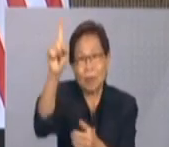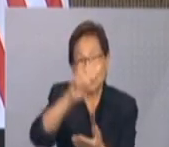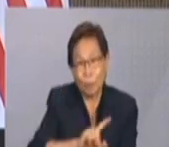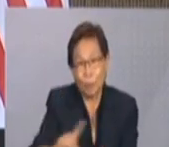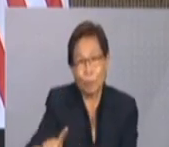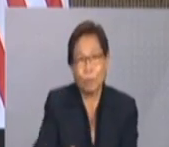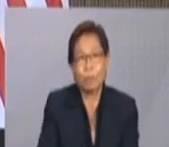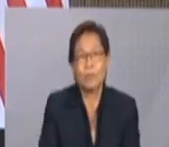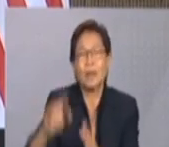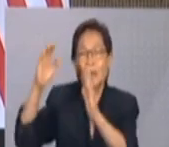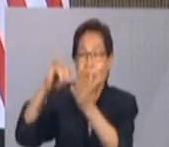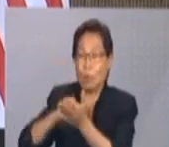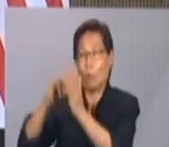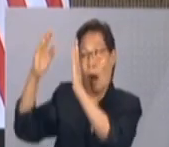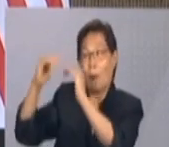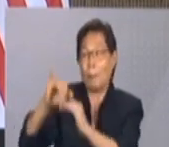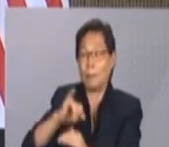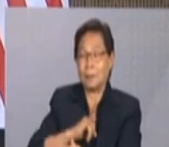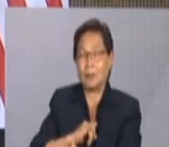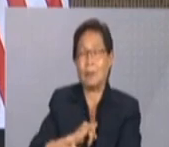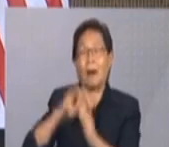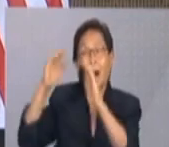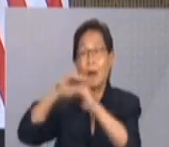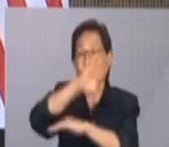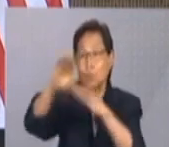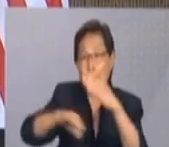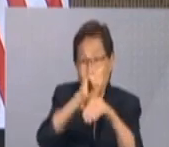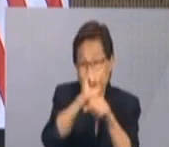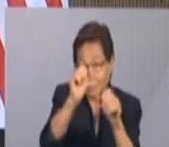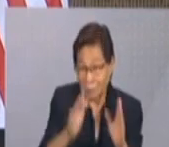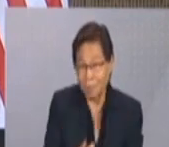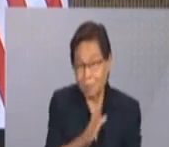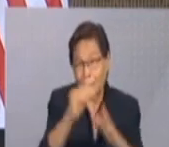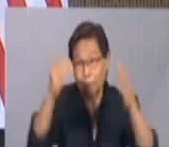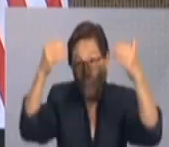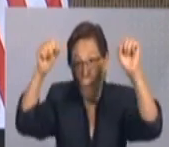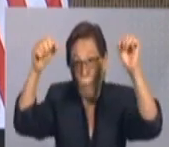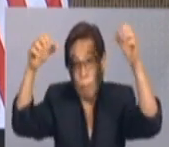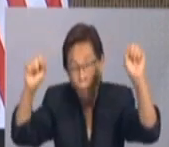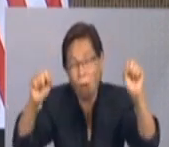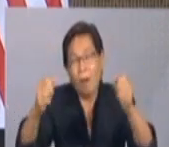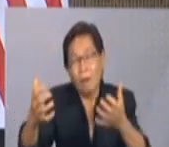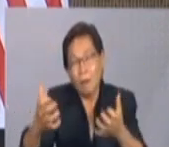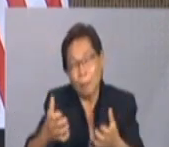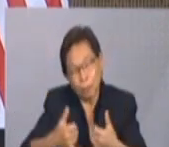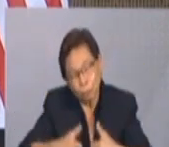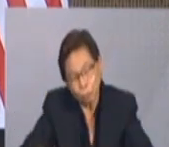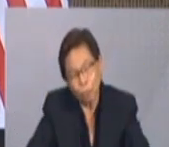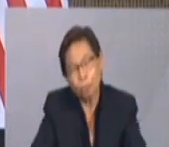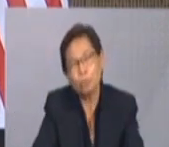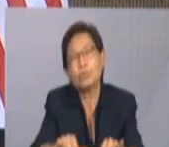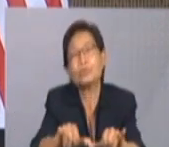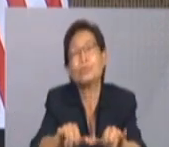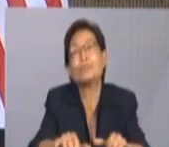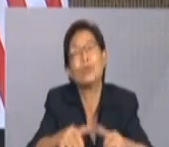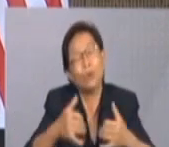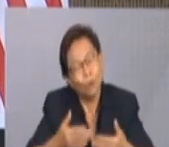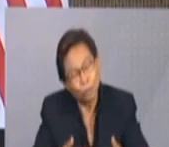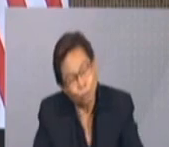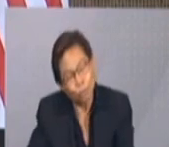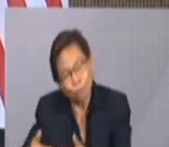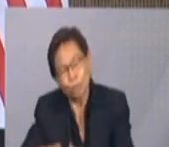salah harapan saya agar semua warga pekerja dan majikan dapat terus mendukung dan